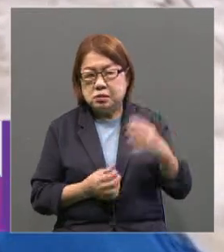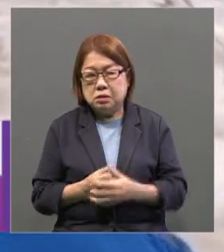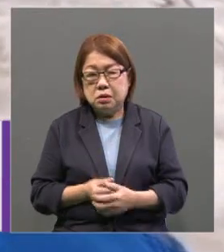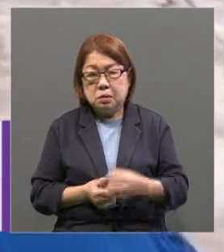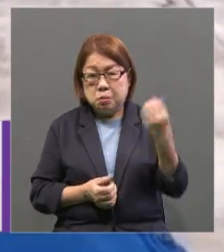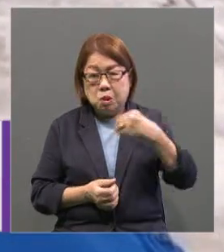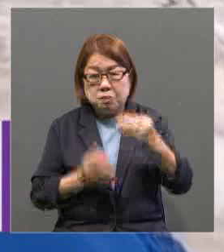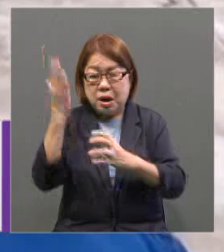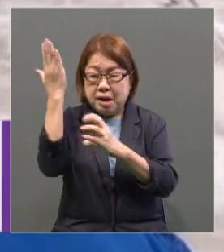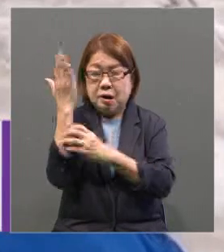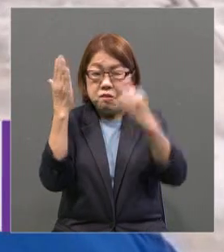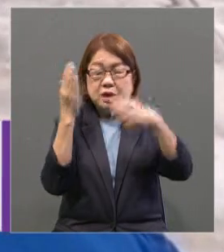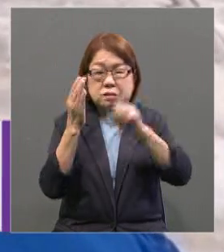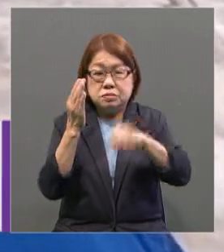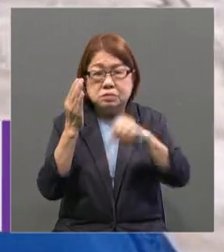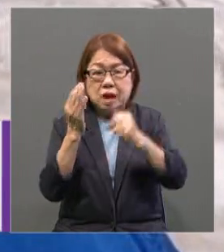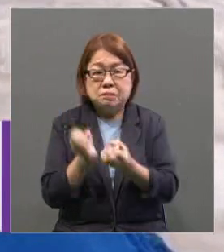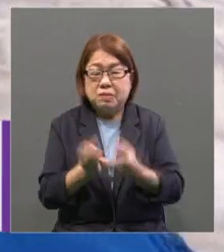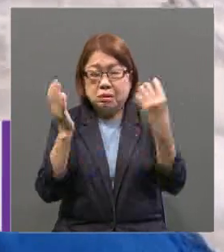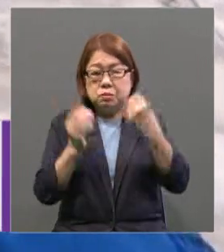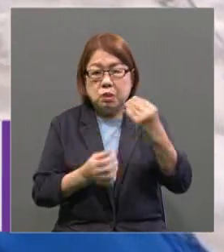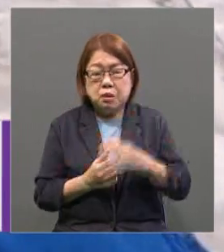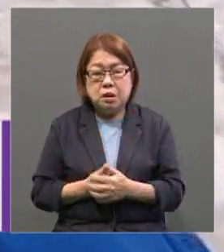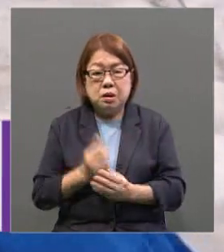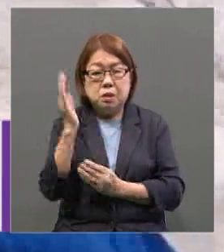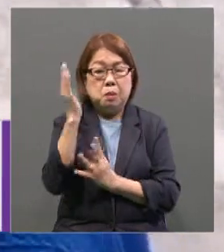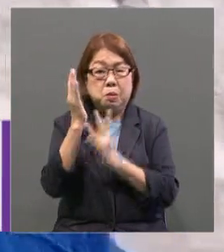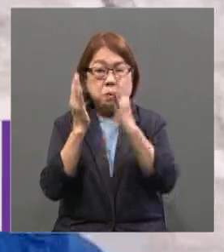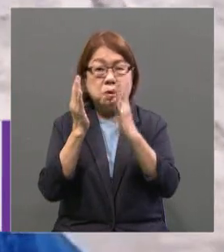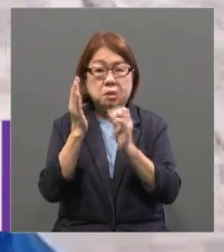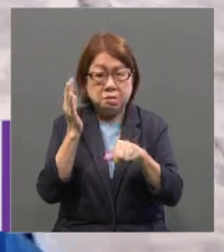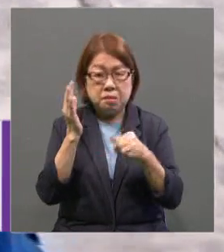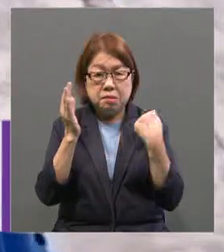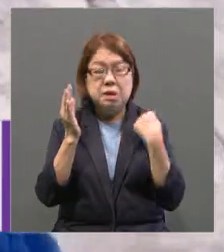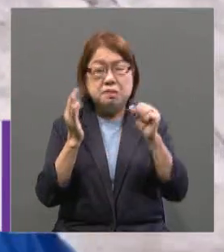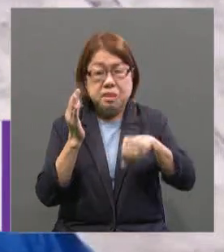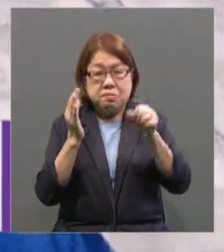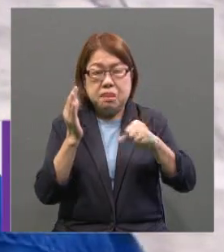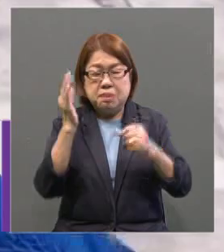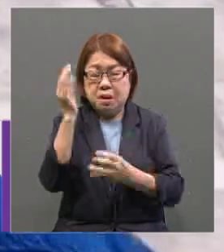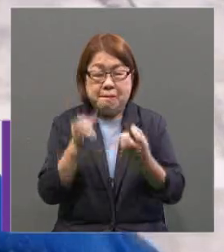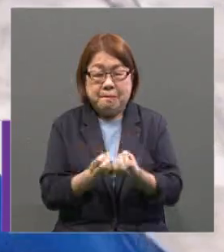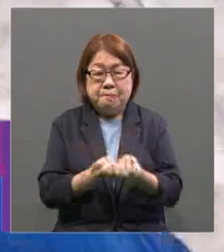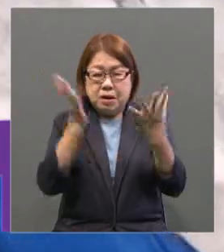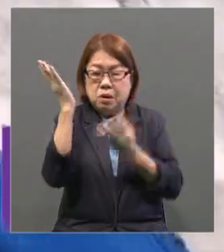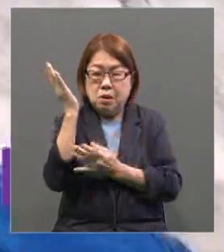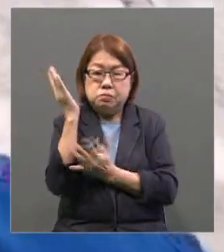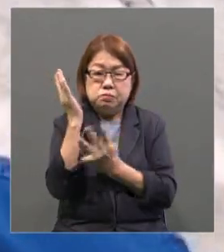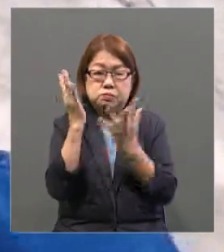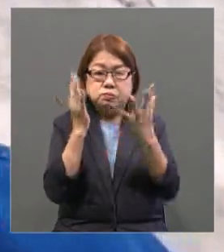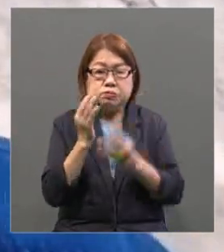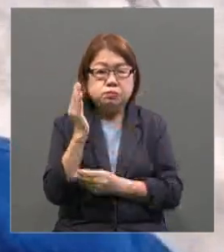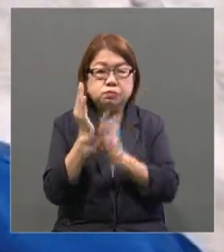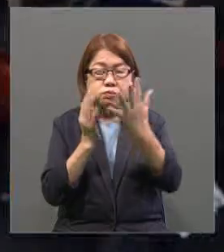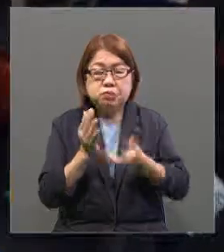ใช่ไหม บ่อยมาก ระเบิดแล้วมันมีไฟ มีไฟเยอะอ่ะไฟแบบตลอดอ่